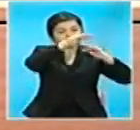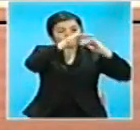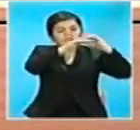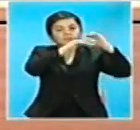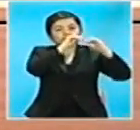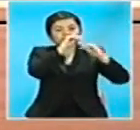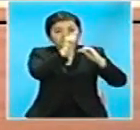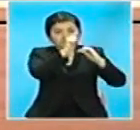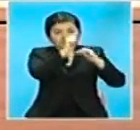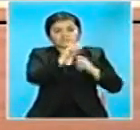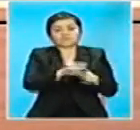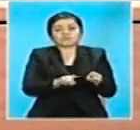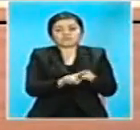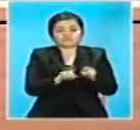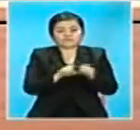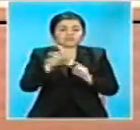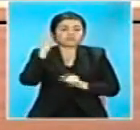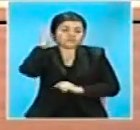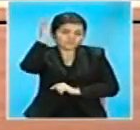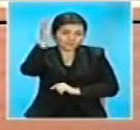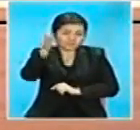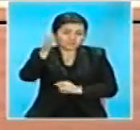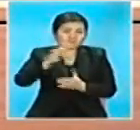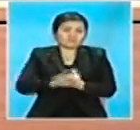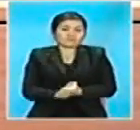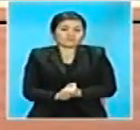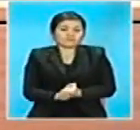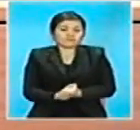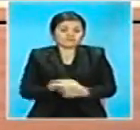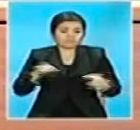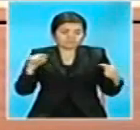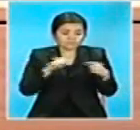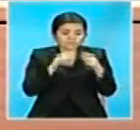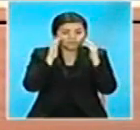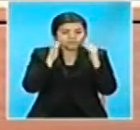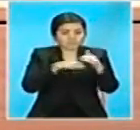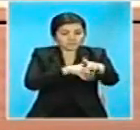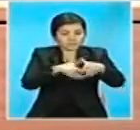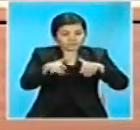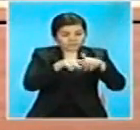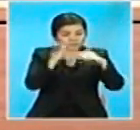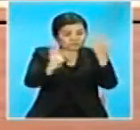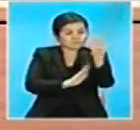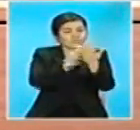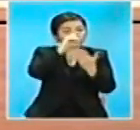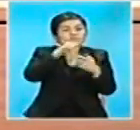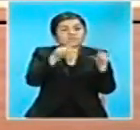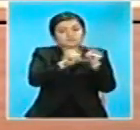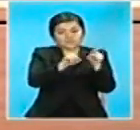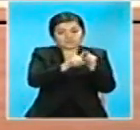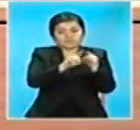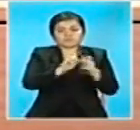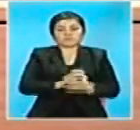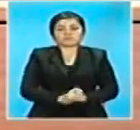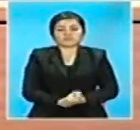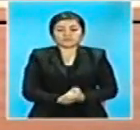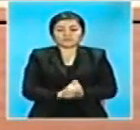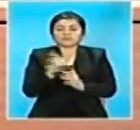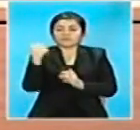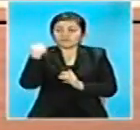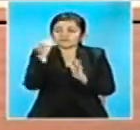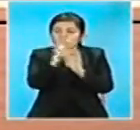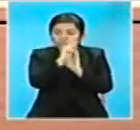ความเจริญในอนาคตทั้งตัวประชาชนแล้วก็ประเทศของเราเรามีกฎหม